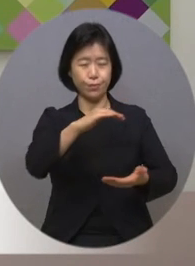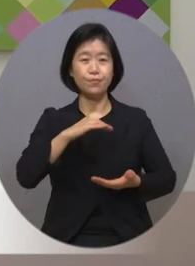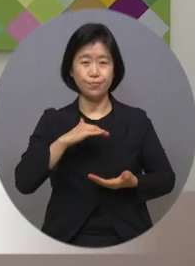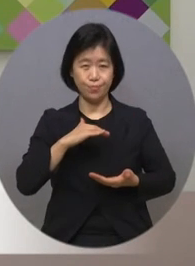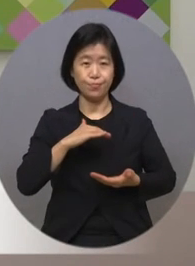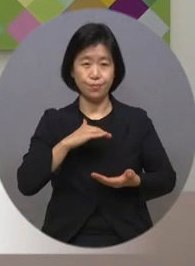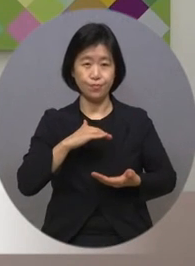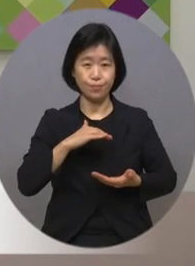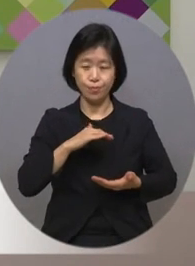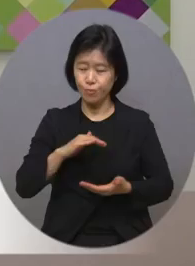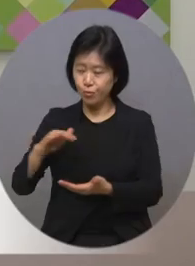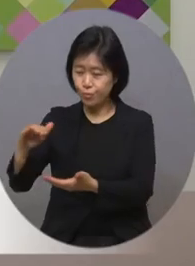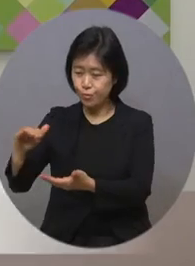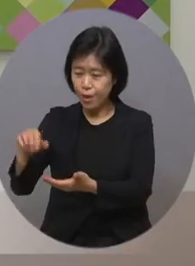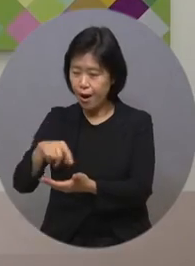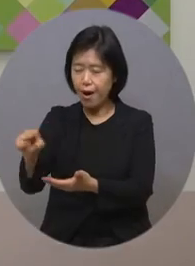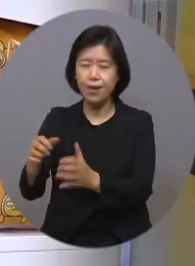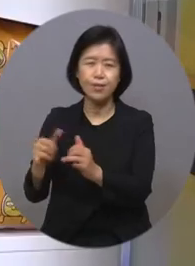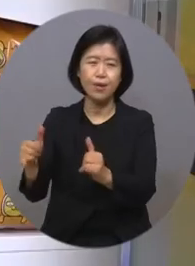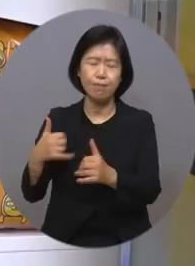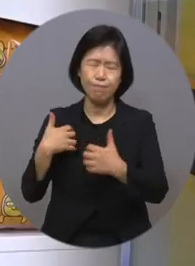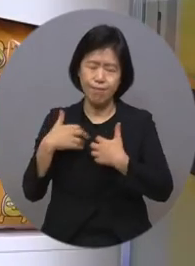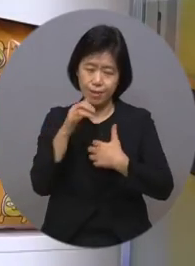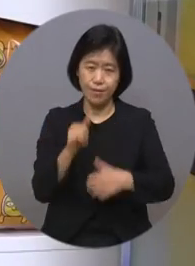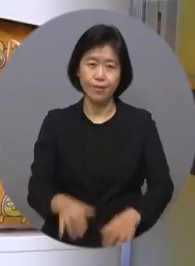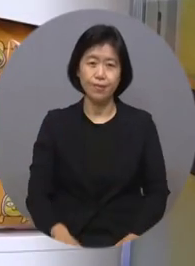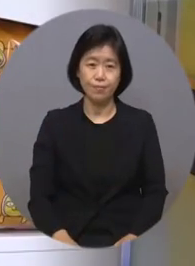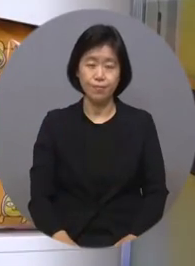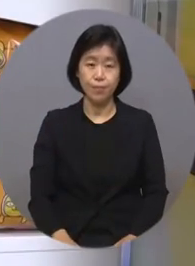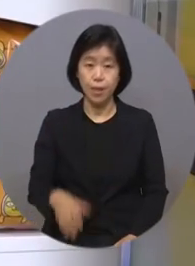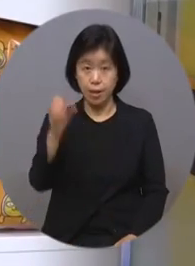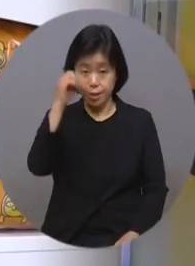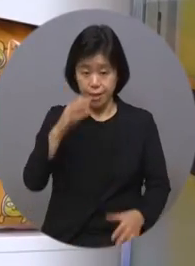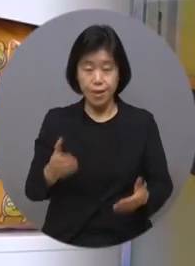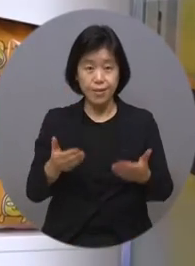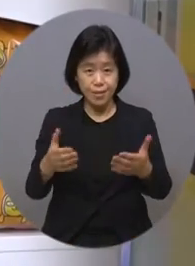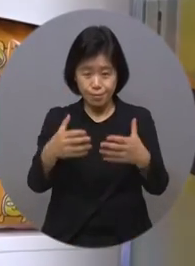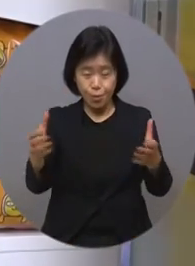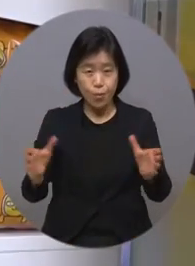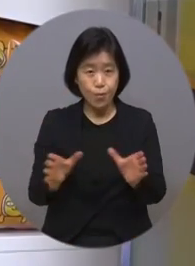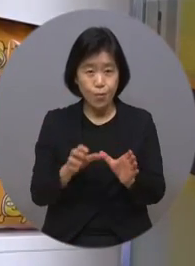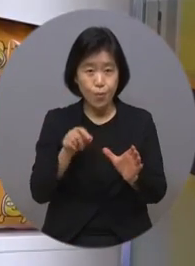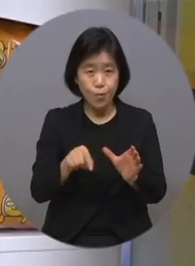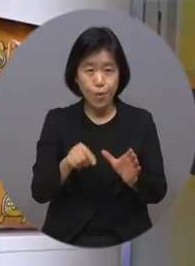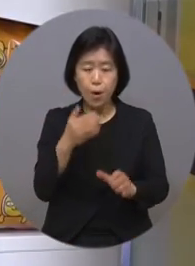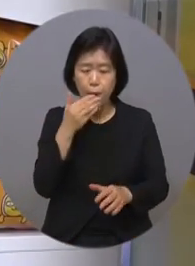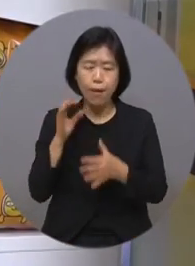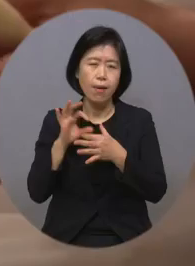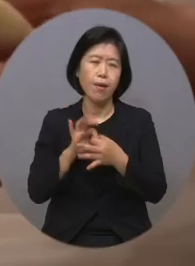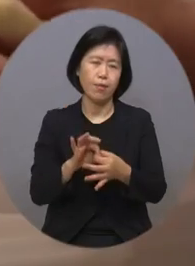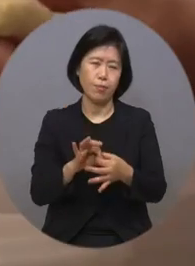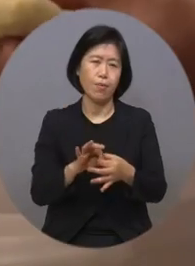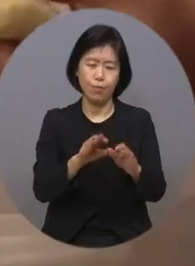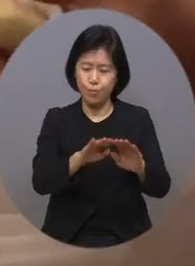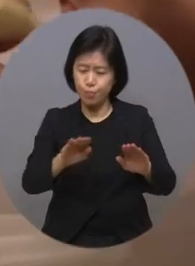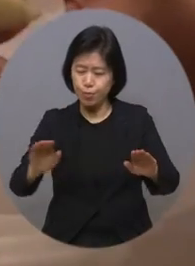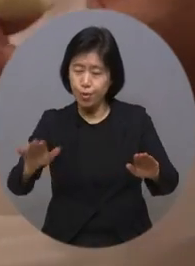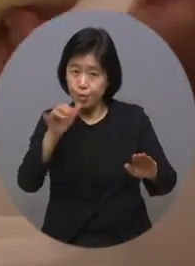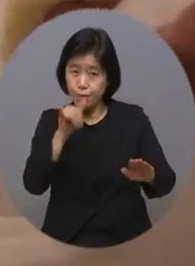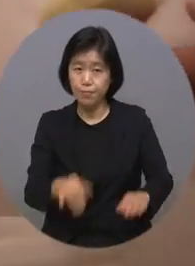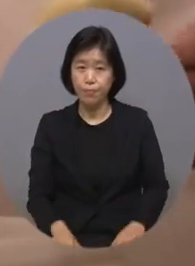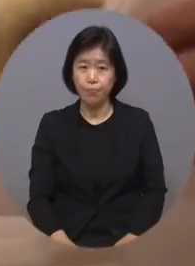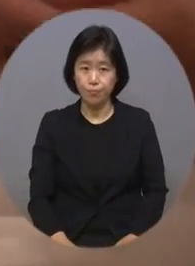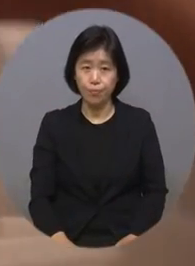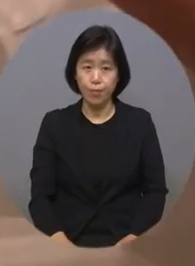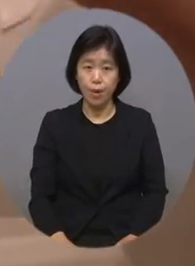주시는데요. 주민들이 너무나도 좋아하세요. 그냥 드림 코너에 먹거리 기부 손길이 이어지는 가운데 고급 빵집 두